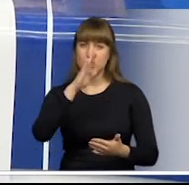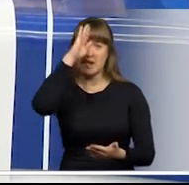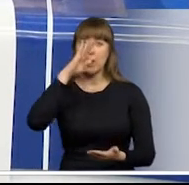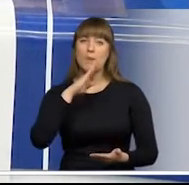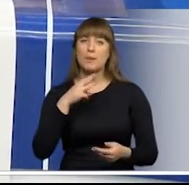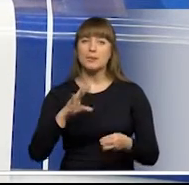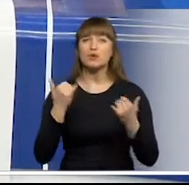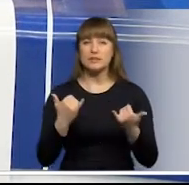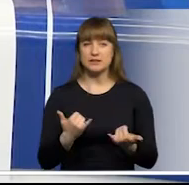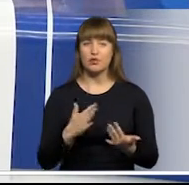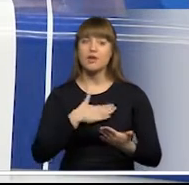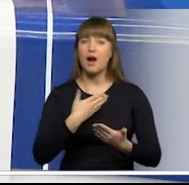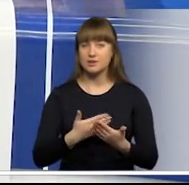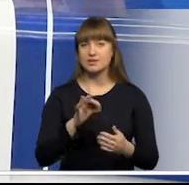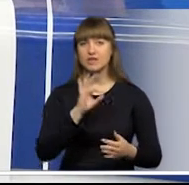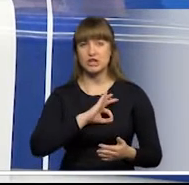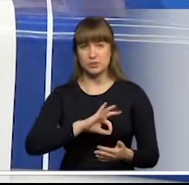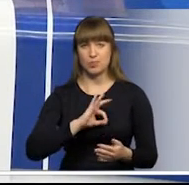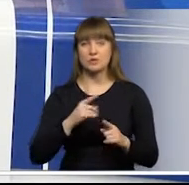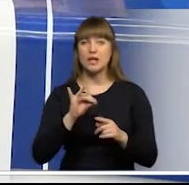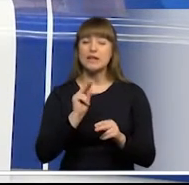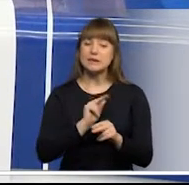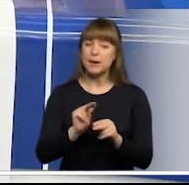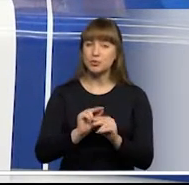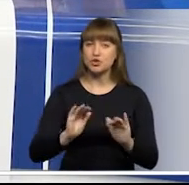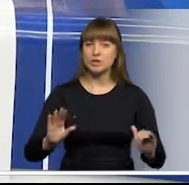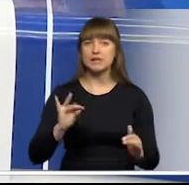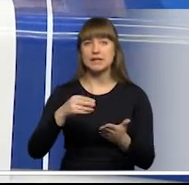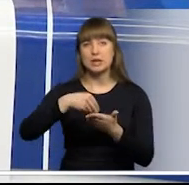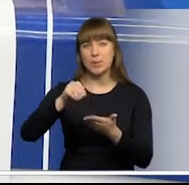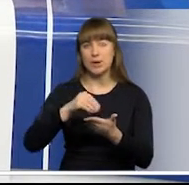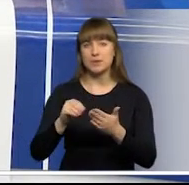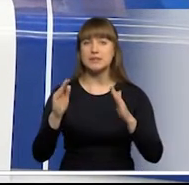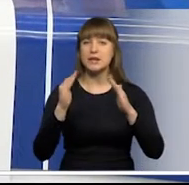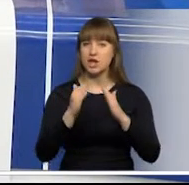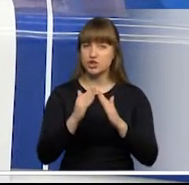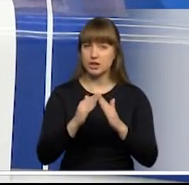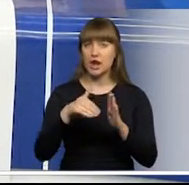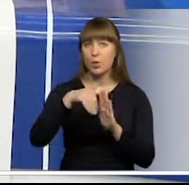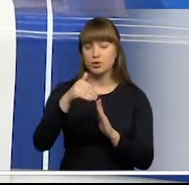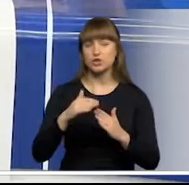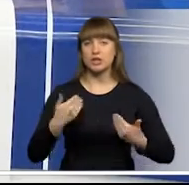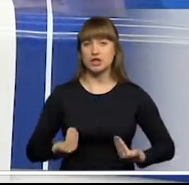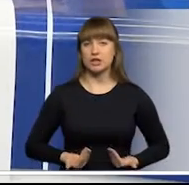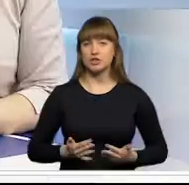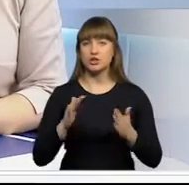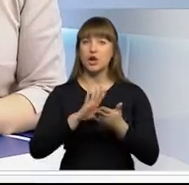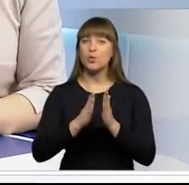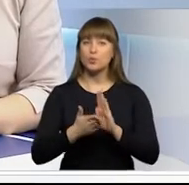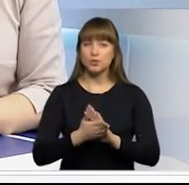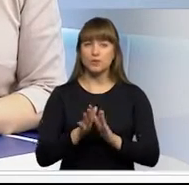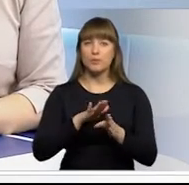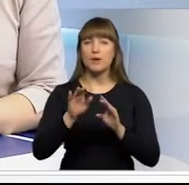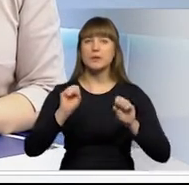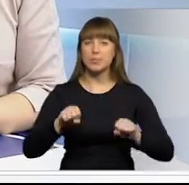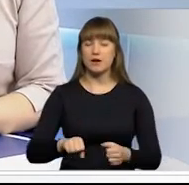они активно используют и на обучение детей, и на приобретение жилья, то есть улучшение жилищных условий. Полноправными